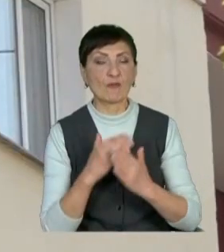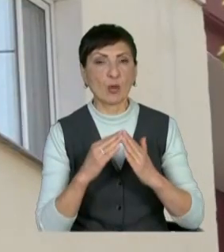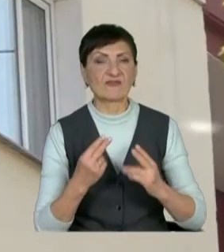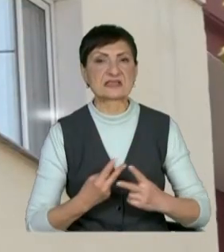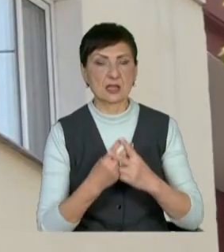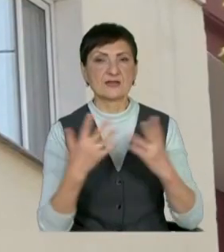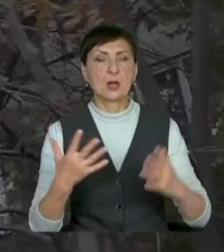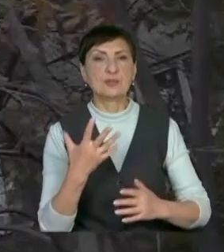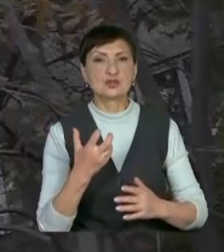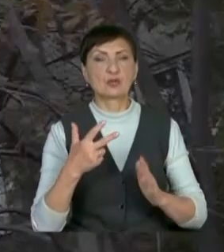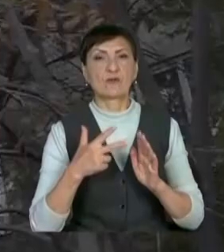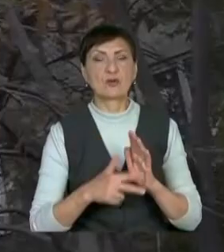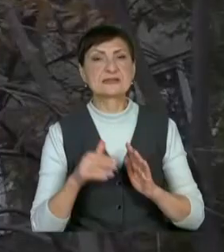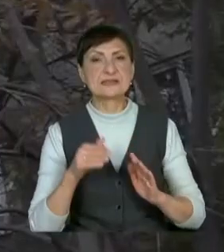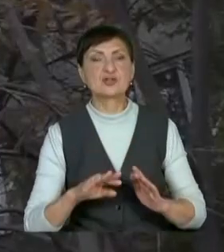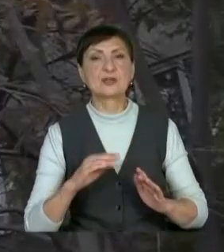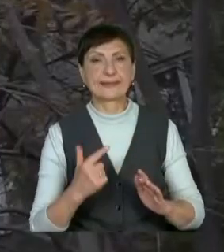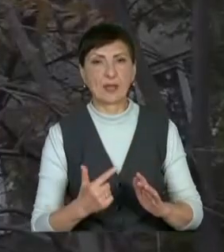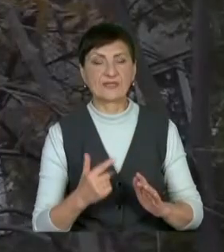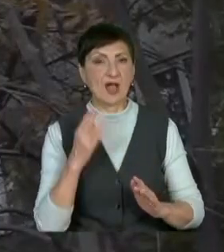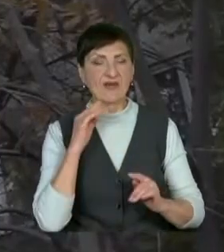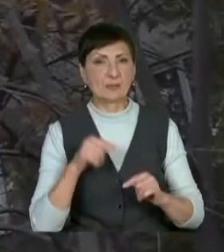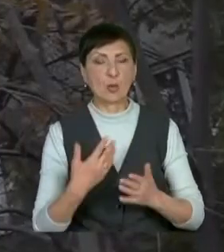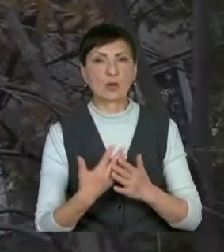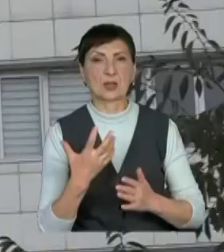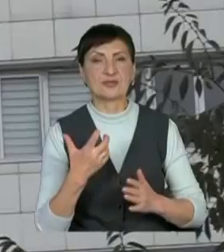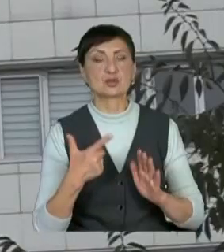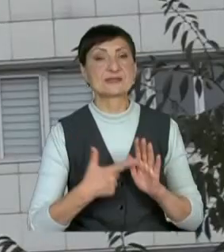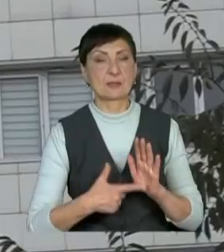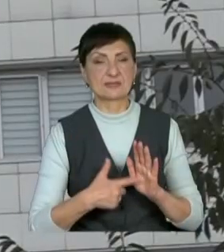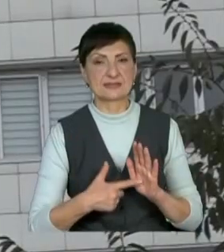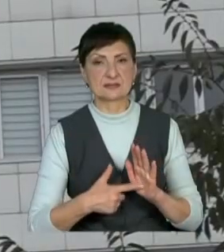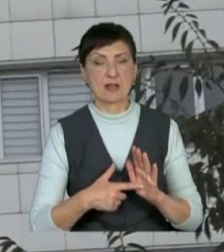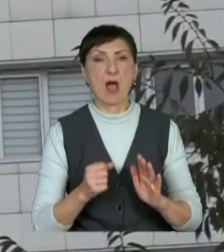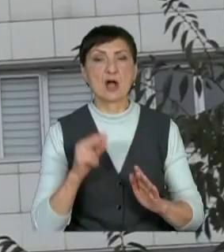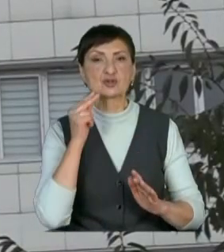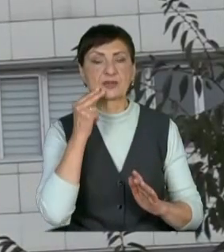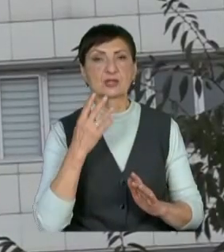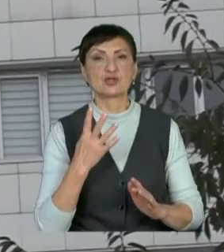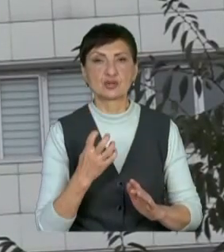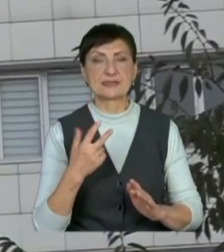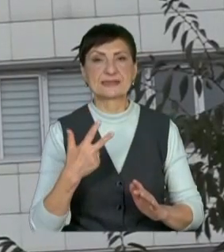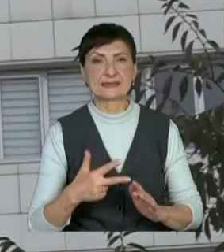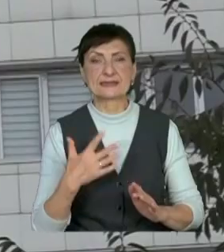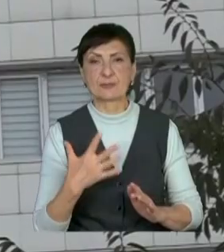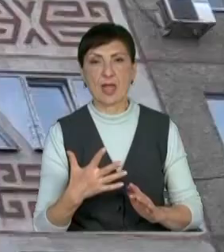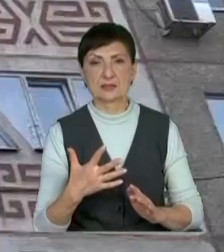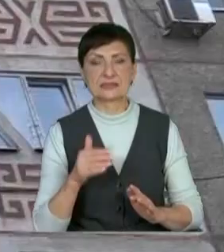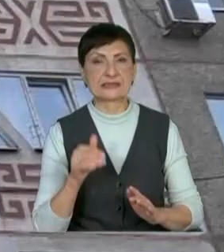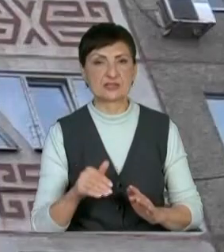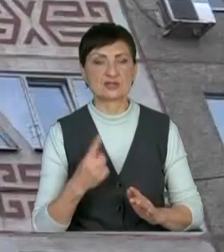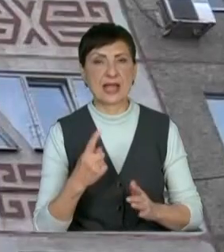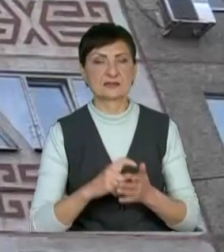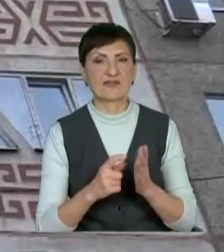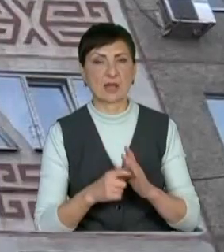свыше 580 тысяч тенге, в Алматы около 570 тысяч и в Шымкенте 435 тысяч за